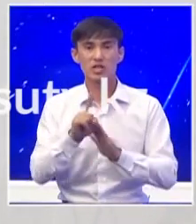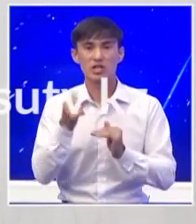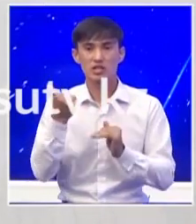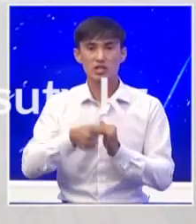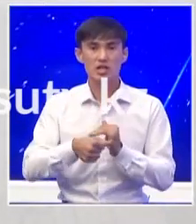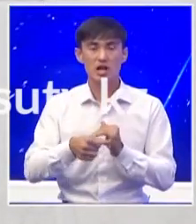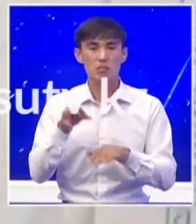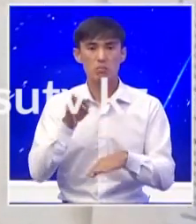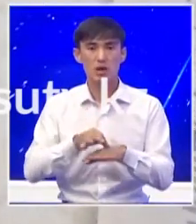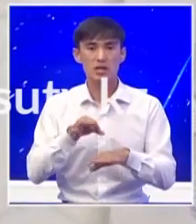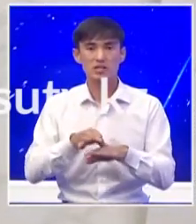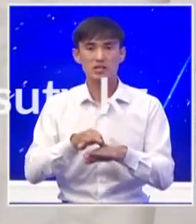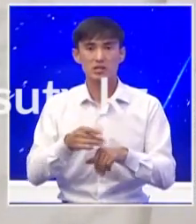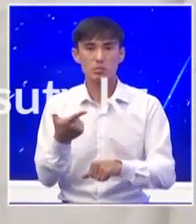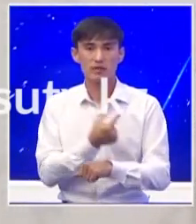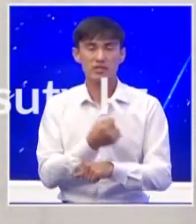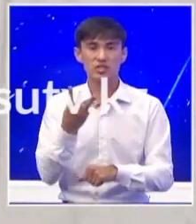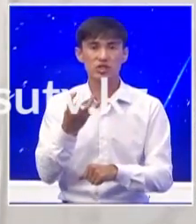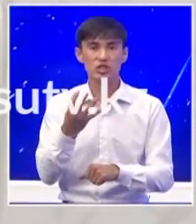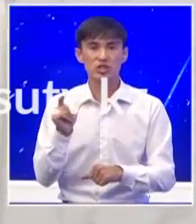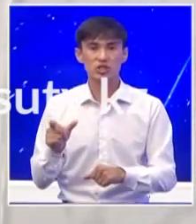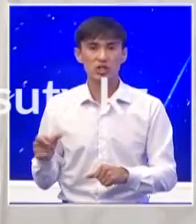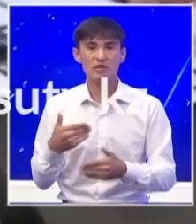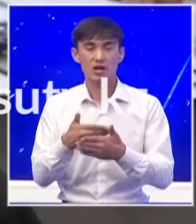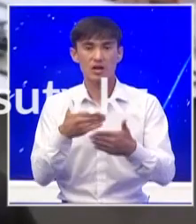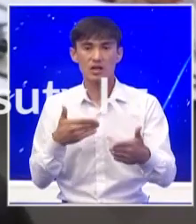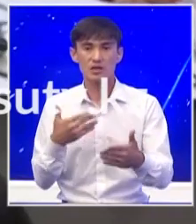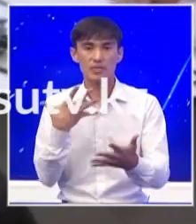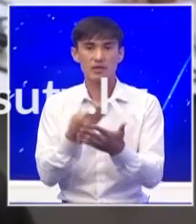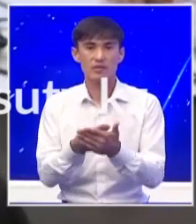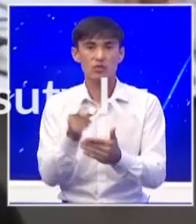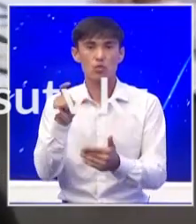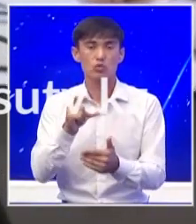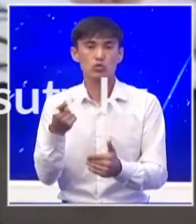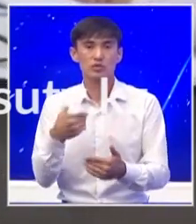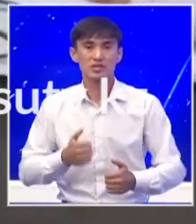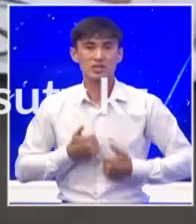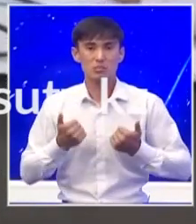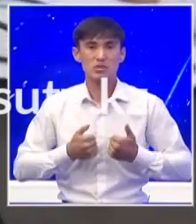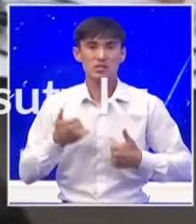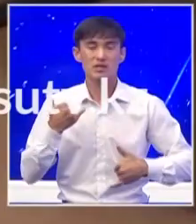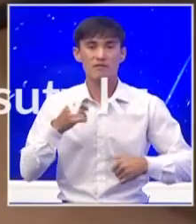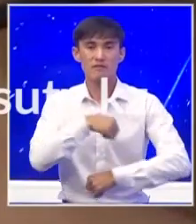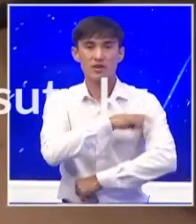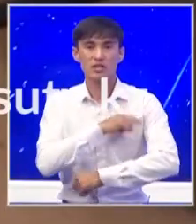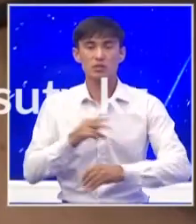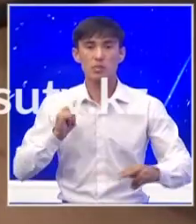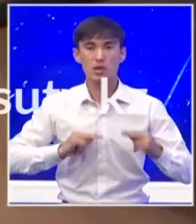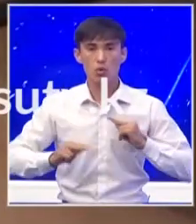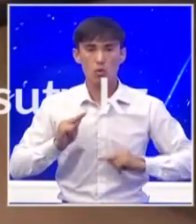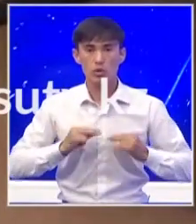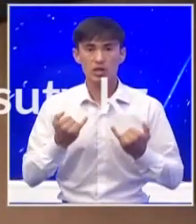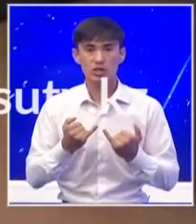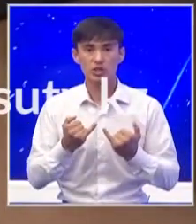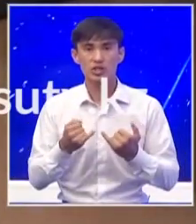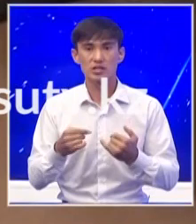коварной болезни привились 400 человек. Если ранее получить свою дозу вакцины стремились врачи и педагоги, то сейчас рядовые